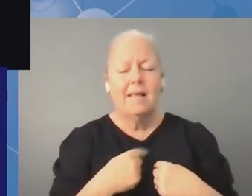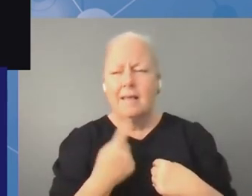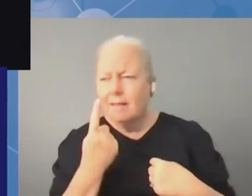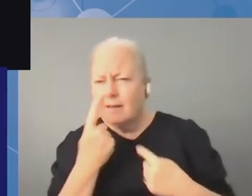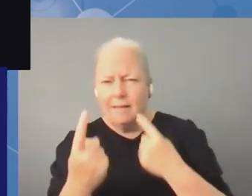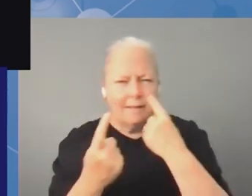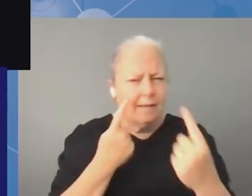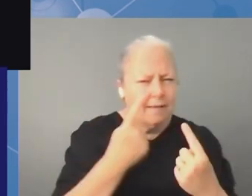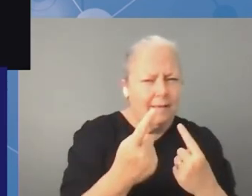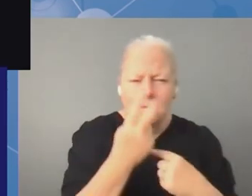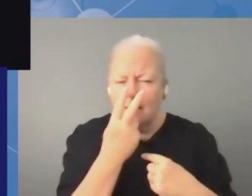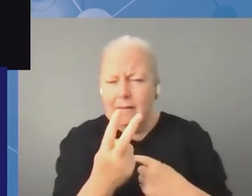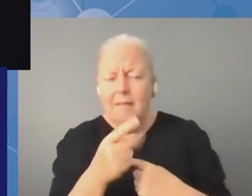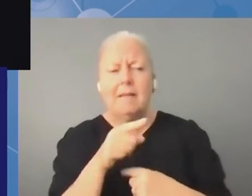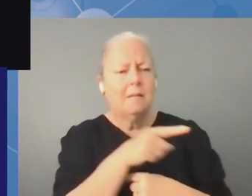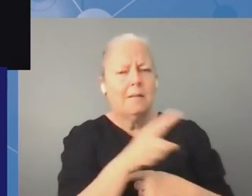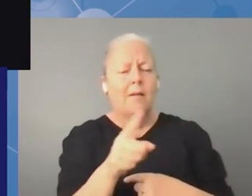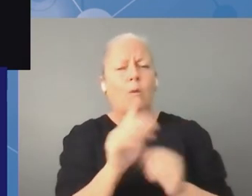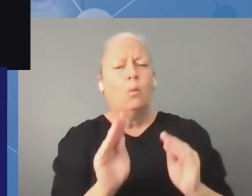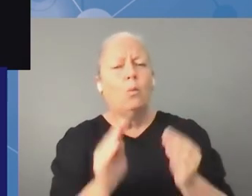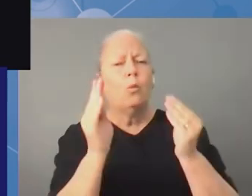سعيد بأنكم شرفتمونا